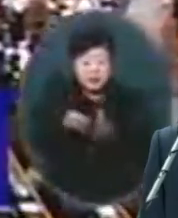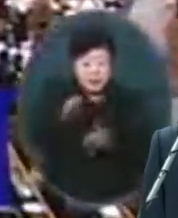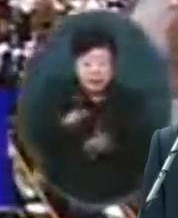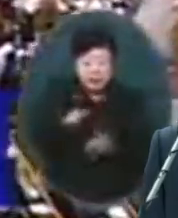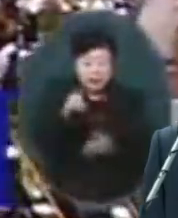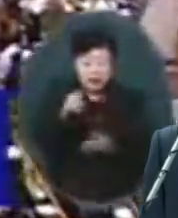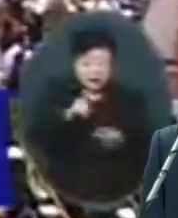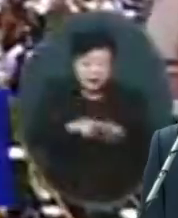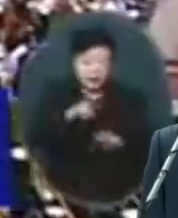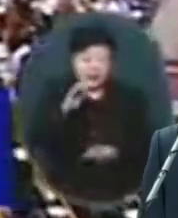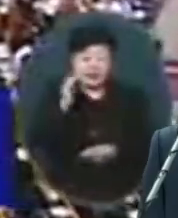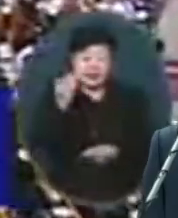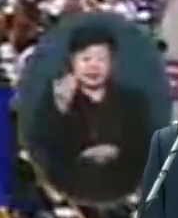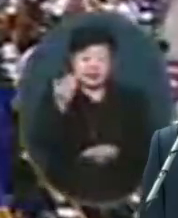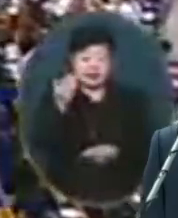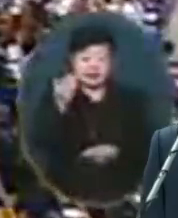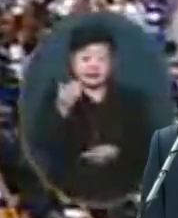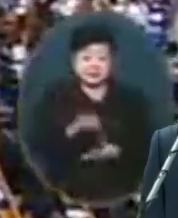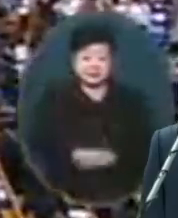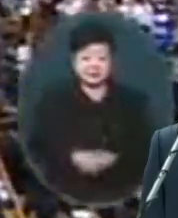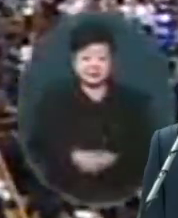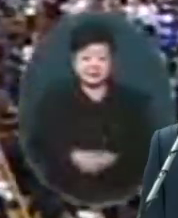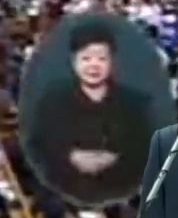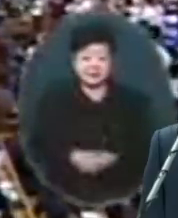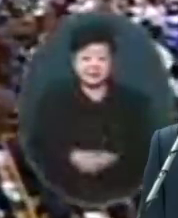그리하면 너희에게 그대로 되리라.